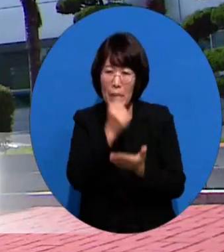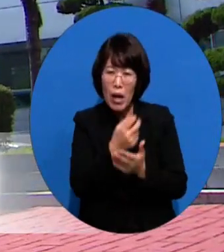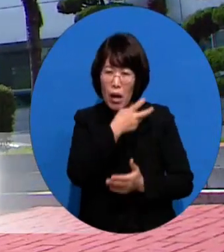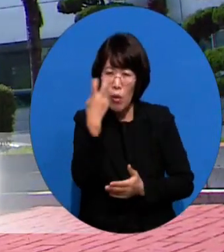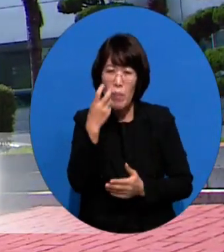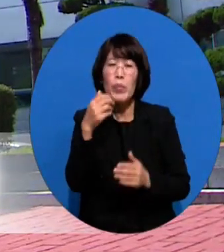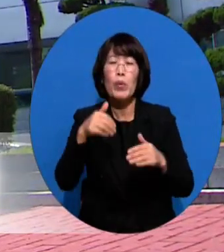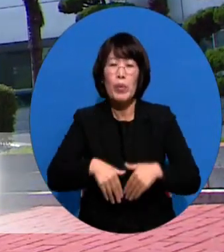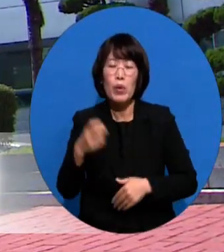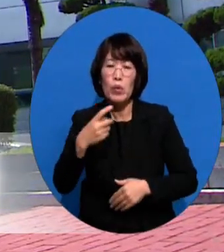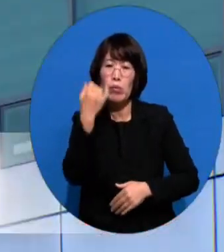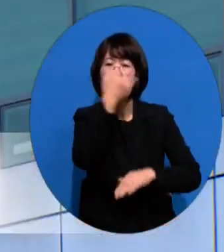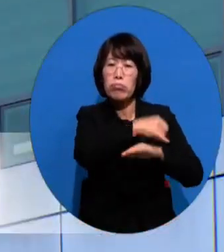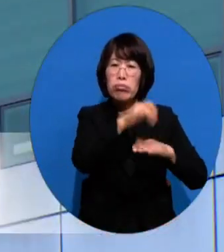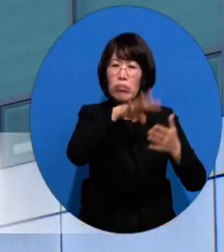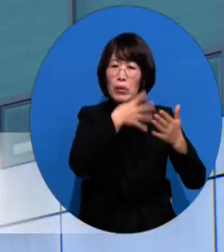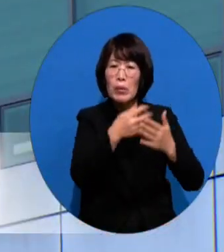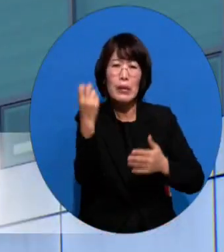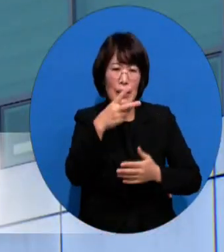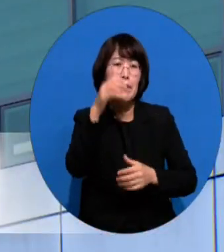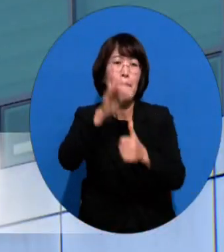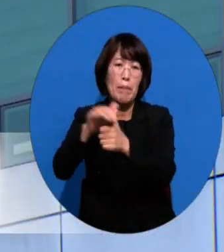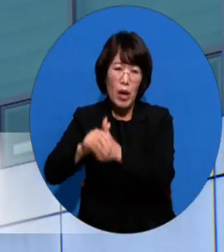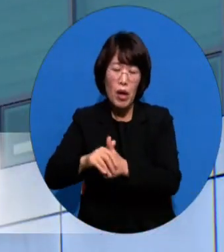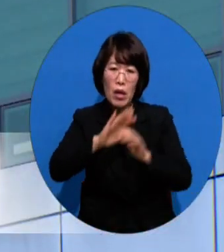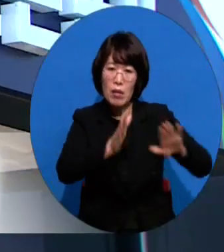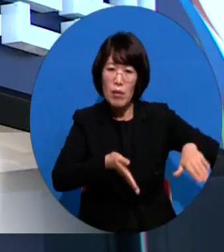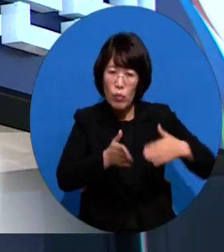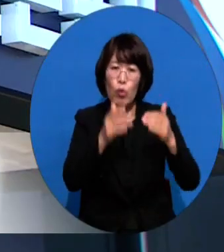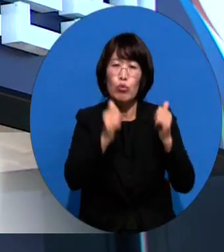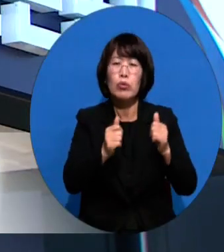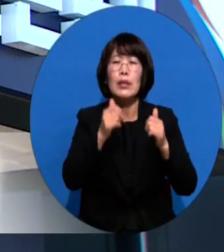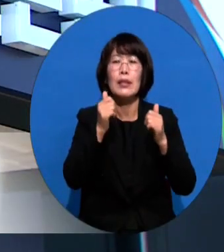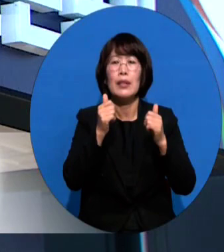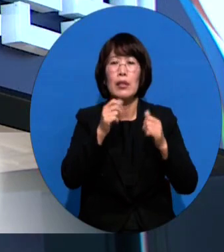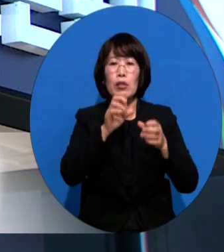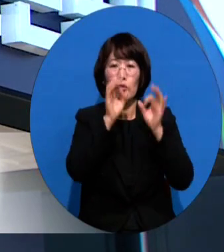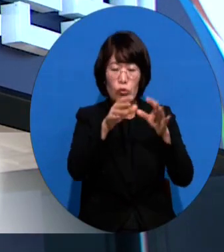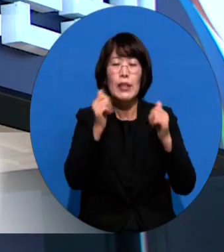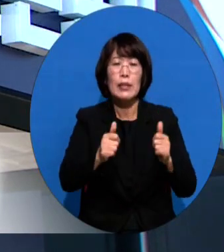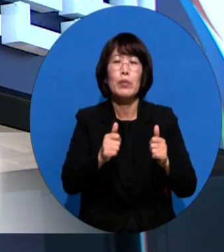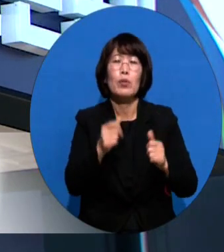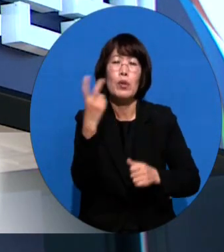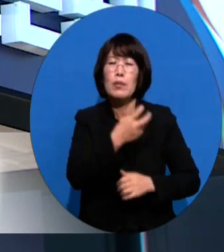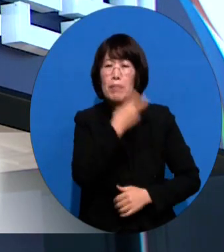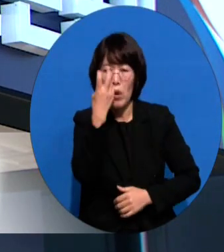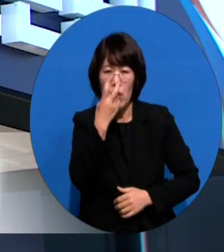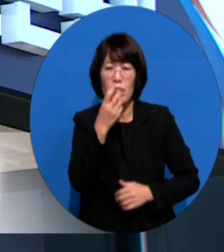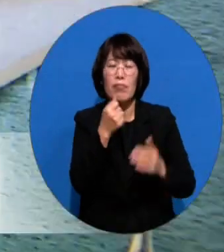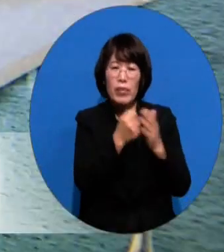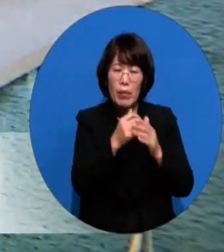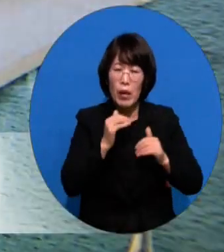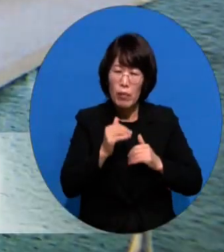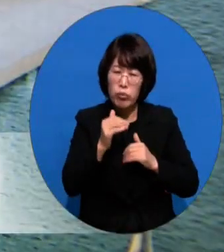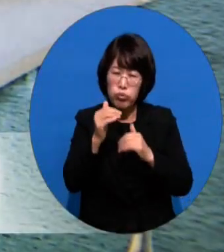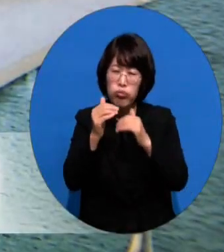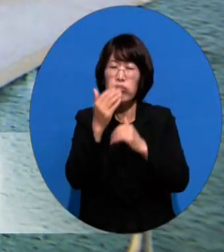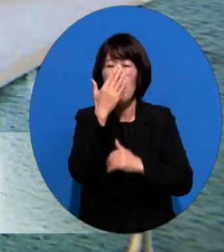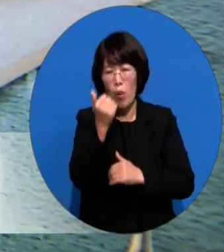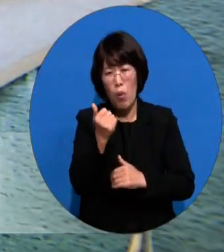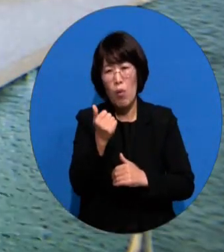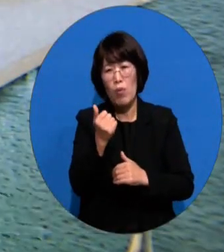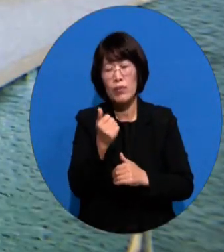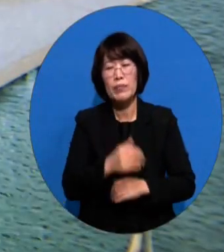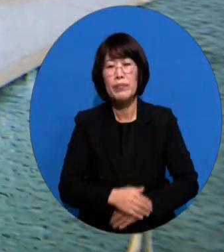하고 설계도 다시 해 전라남도의 투자심사도 다시 받아야 하는 등 지루한 행정 절차를 또다시 거쳐야